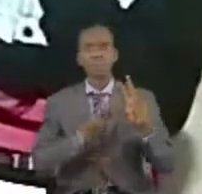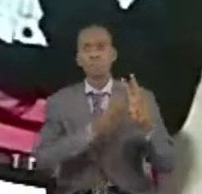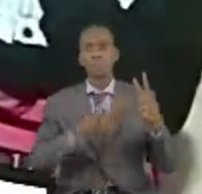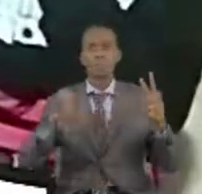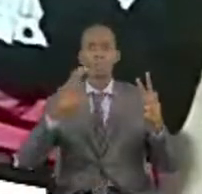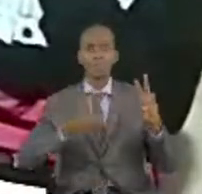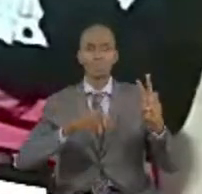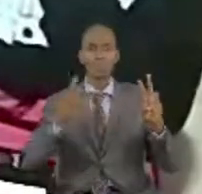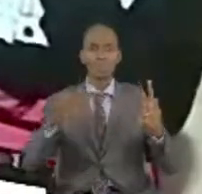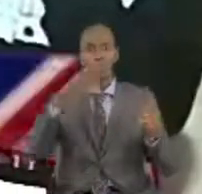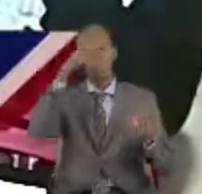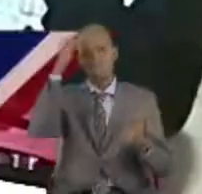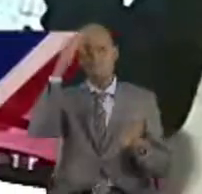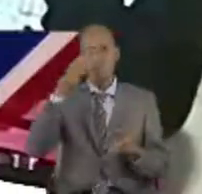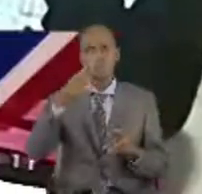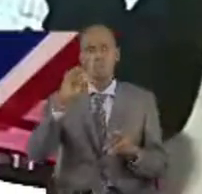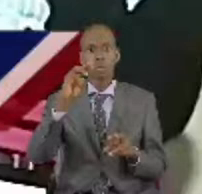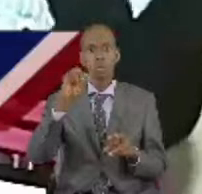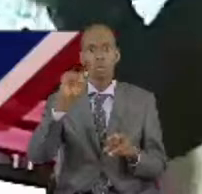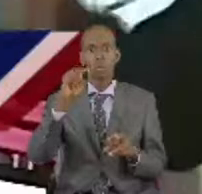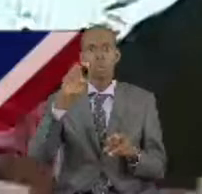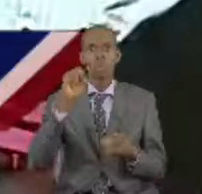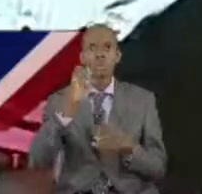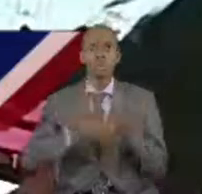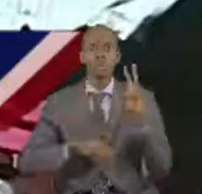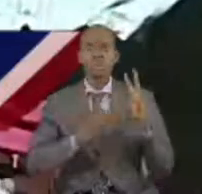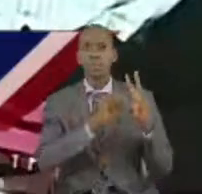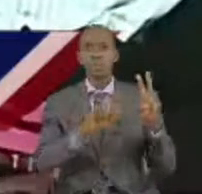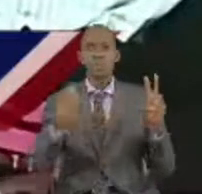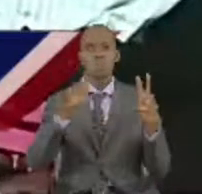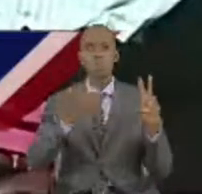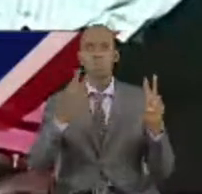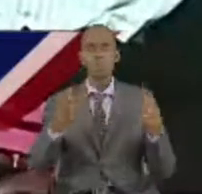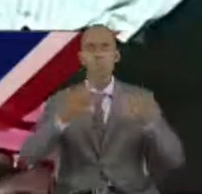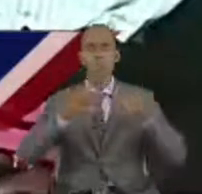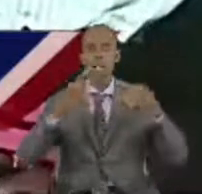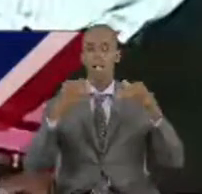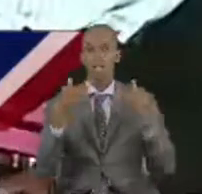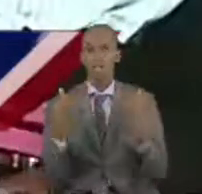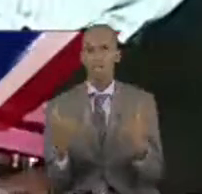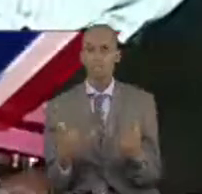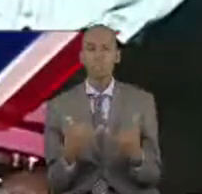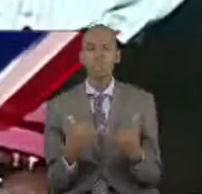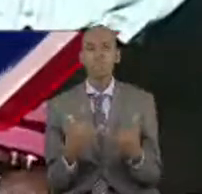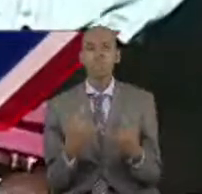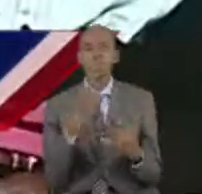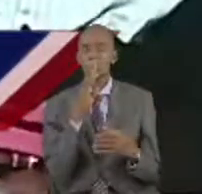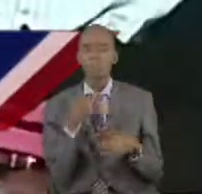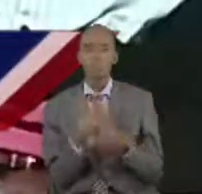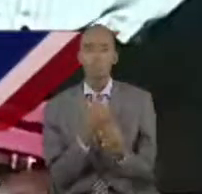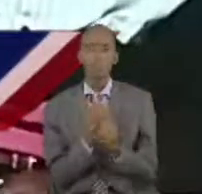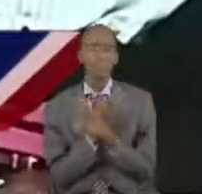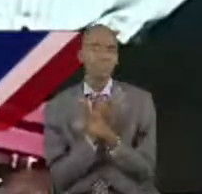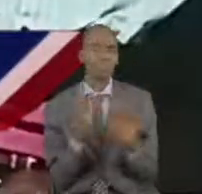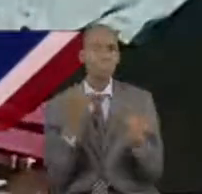Verset 22. Romains chapitre 6, verset 22. Mais maintenant, étant affranchi